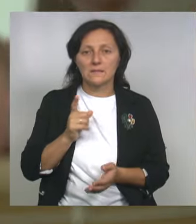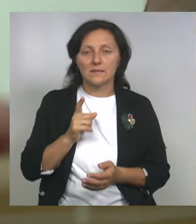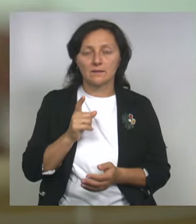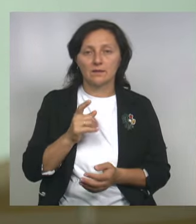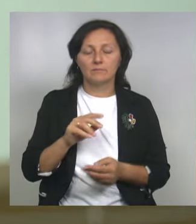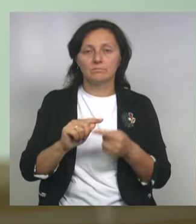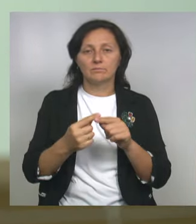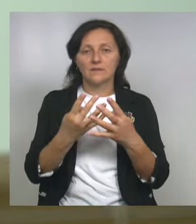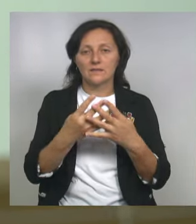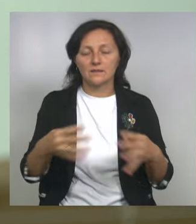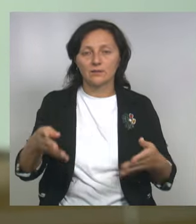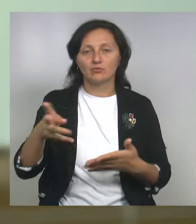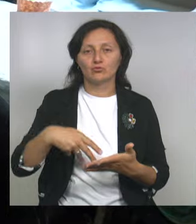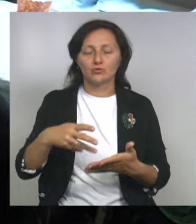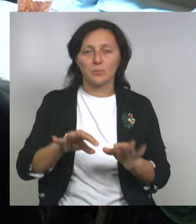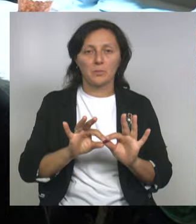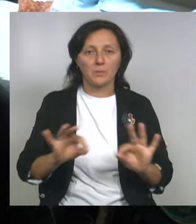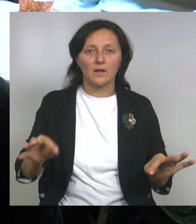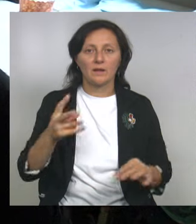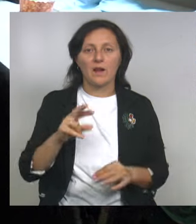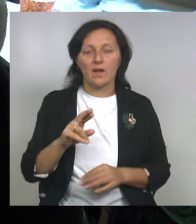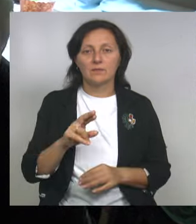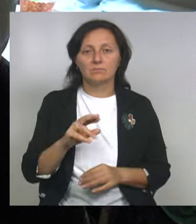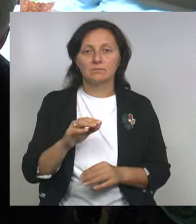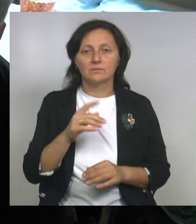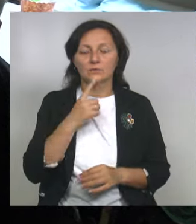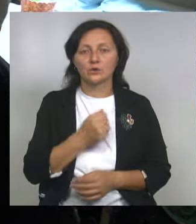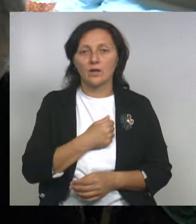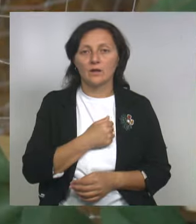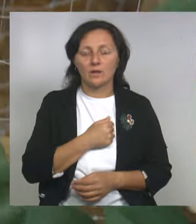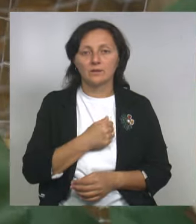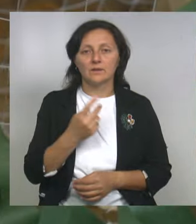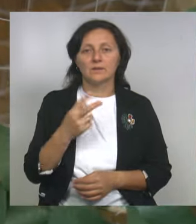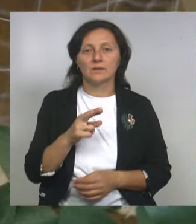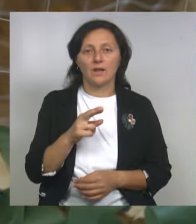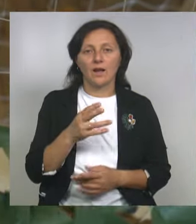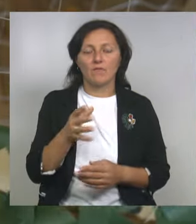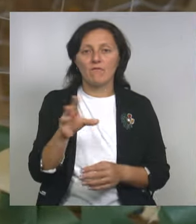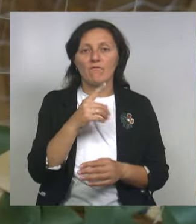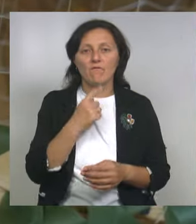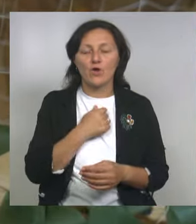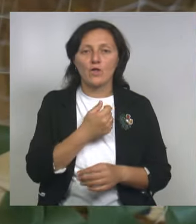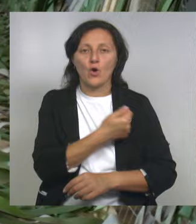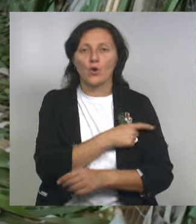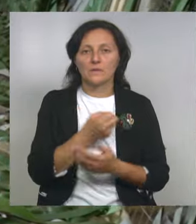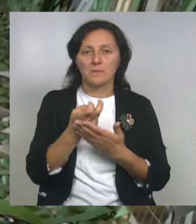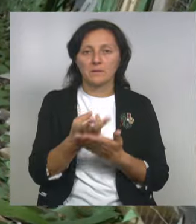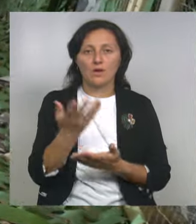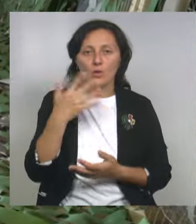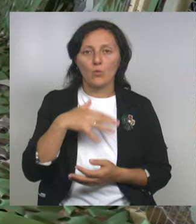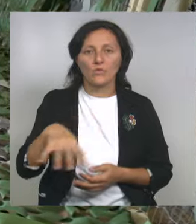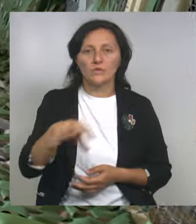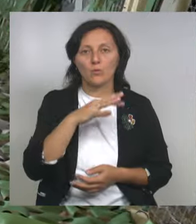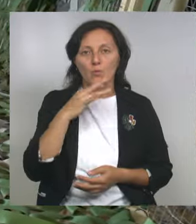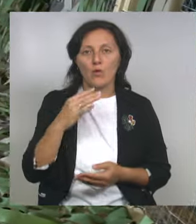маскировочные сети, шьют постельное и нижнее белье для солдат, стерильные пеленки для военных госпиталей. Сейчас, когда у всех полно забот по